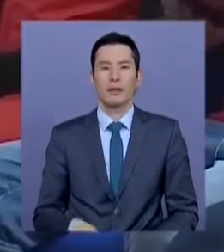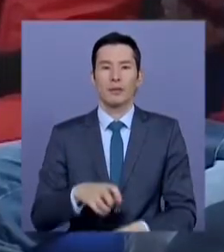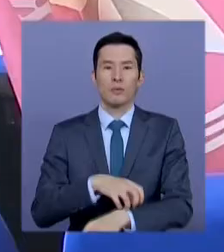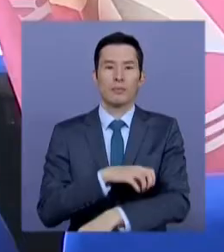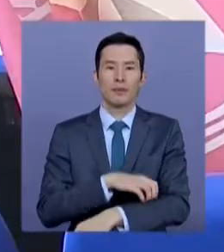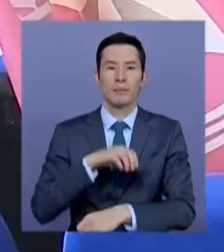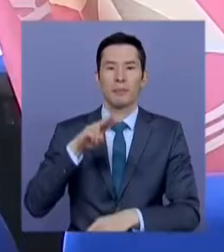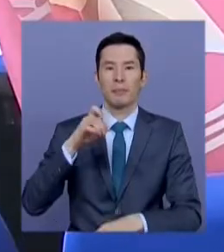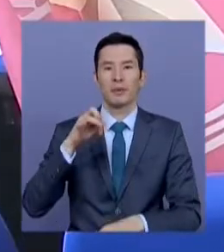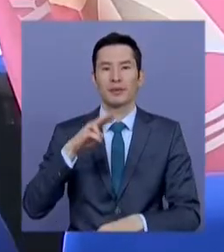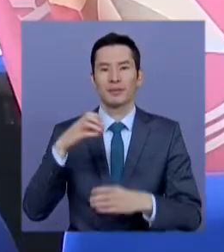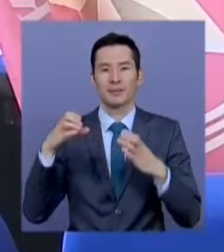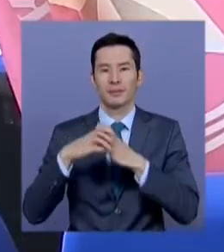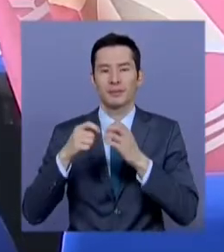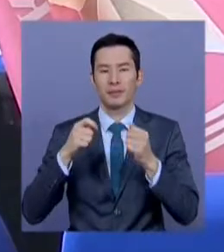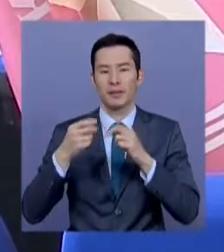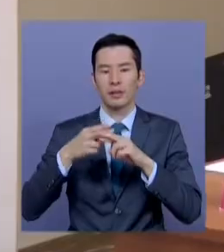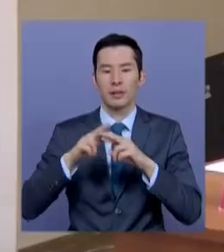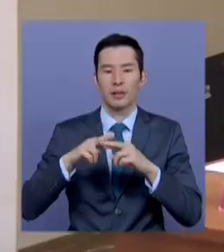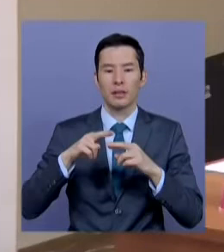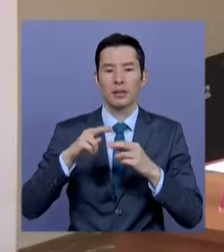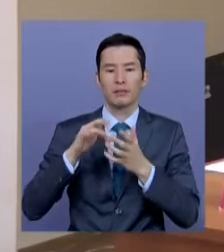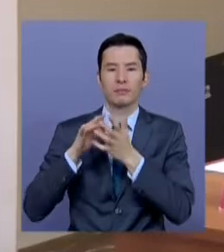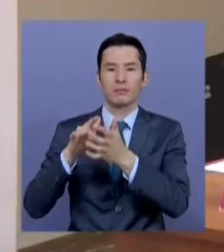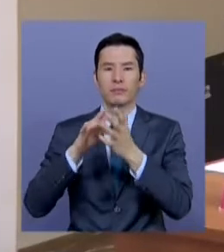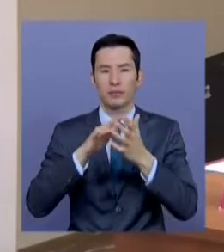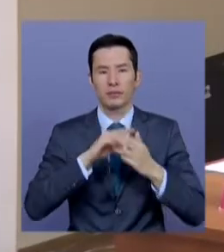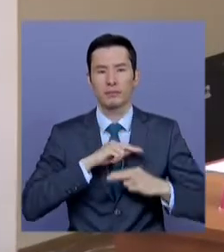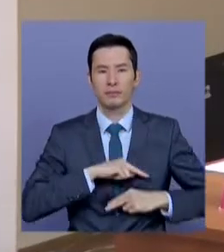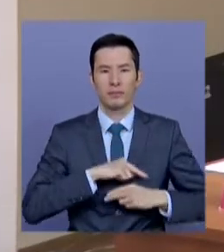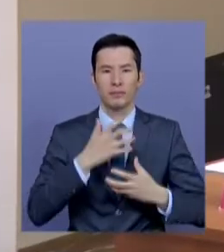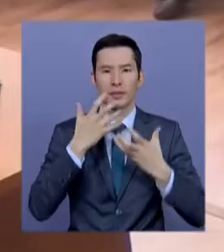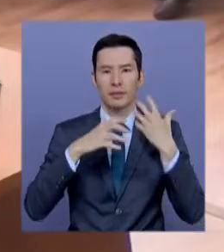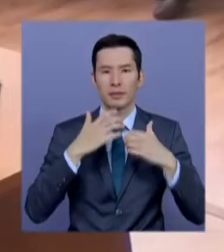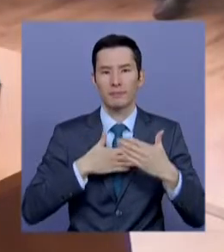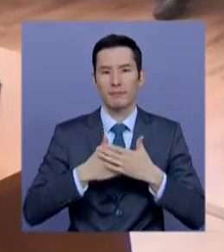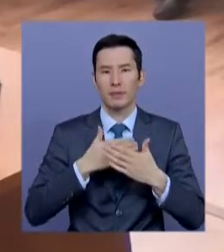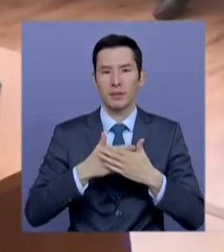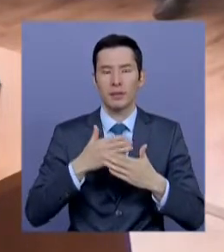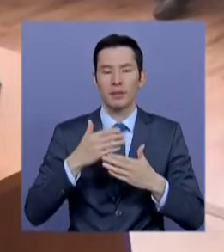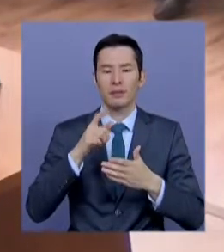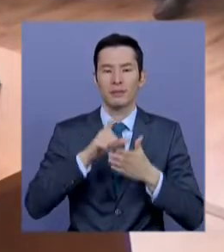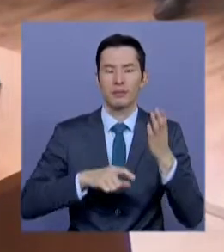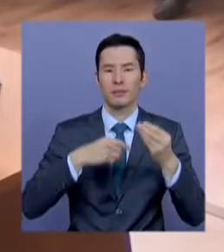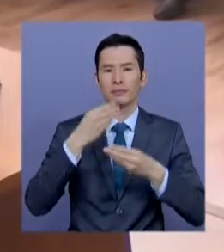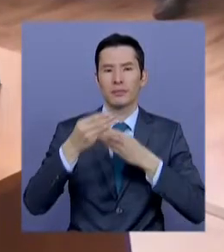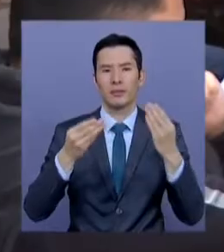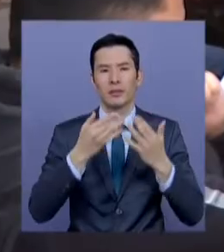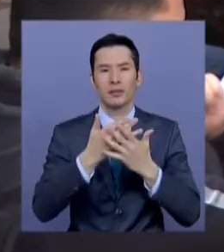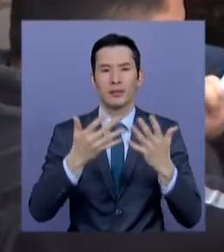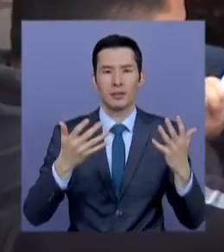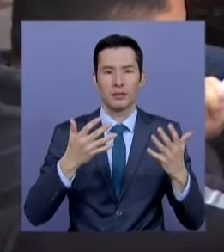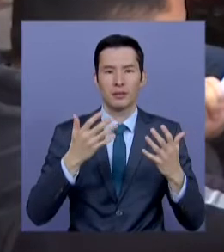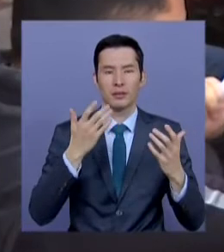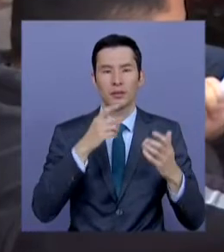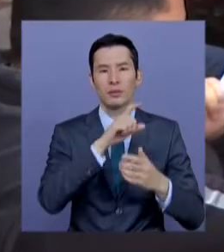Коммунистік халық партияның үгіт тобы барлық өңірде белсенді жұмыс жүргізуде. Тараздық штаб өкілдері Жуалы ауданына барып, Қарабастау ауылының